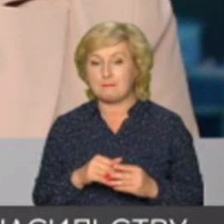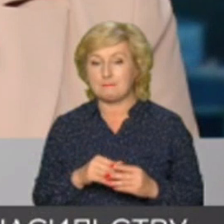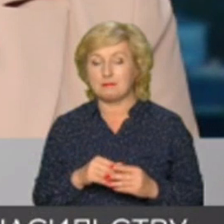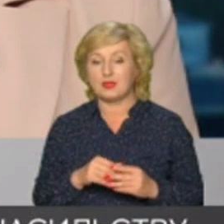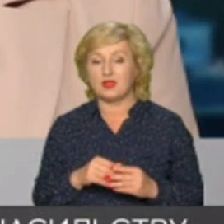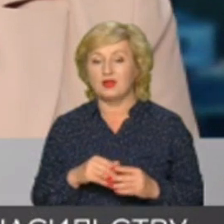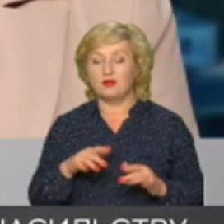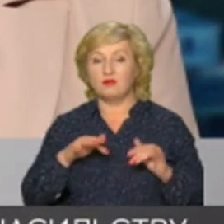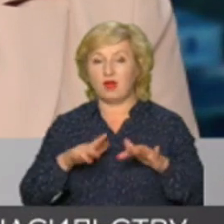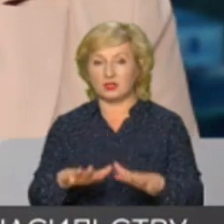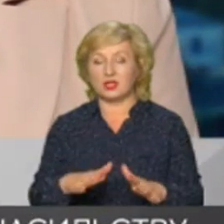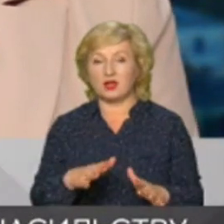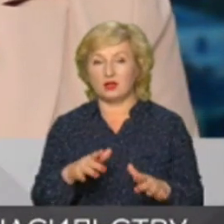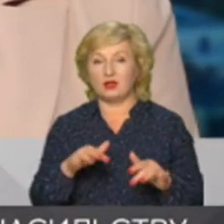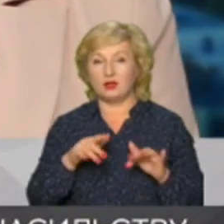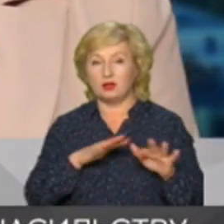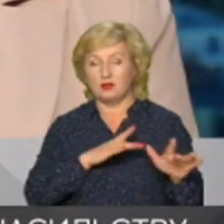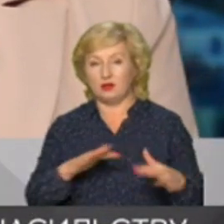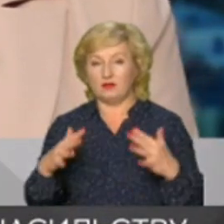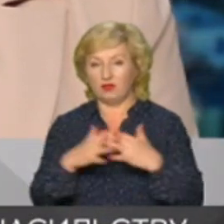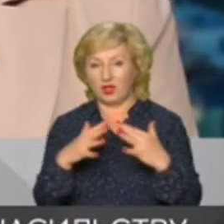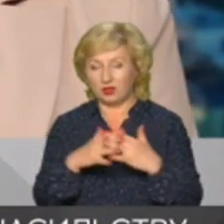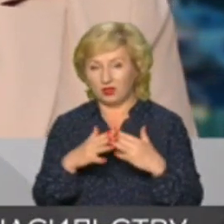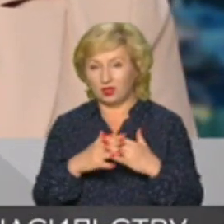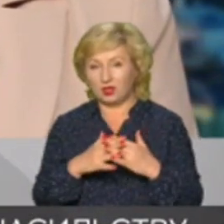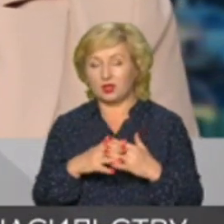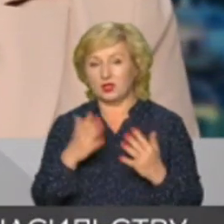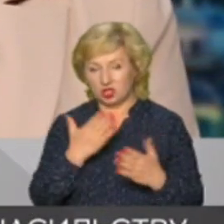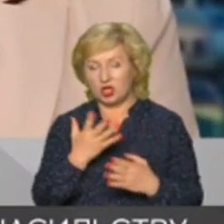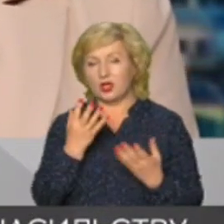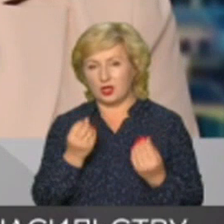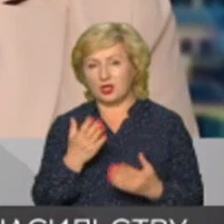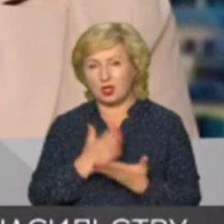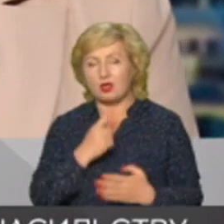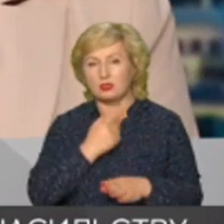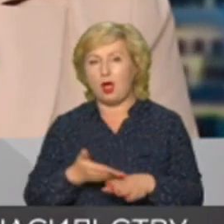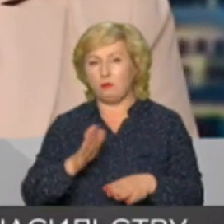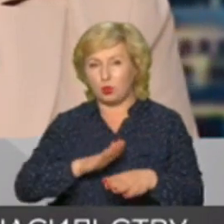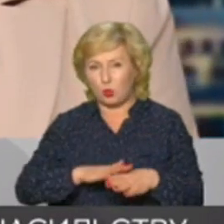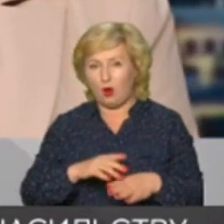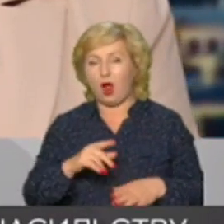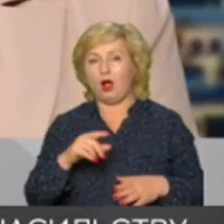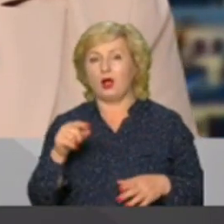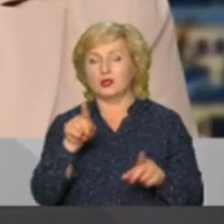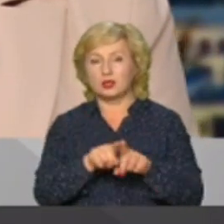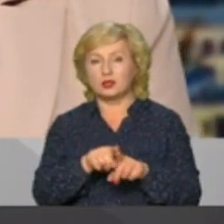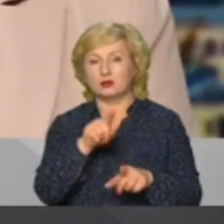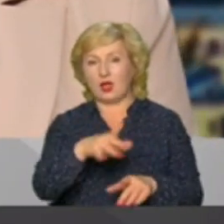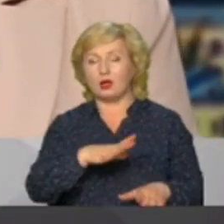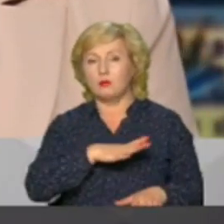фаза війни. Ну, там вже є напруга, ще є напруга, але там все ж якраз так і було,